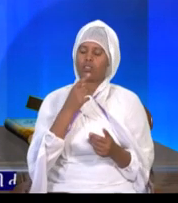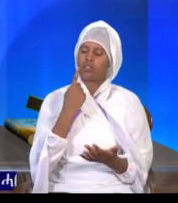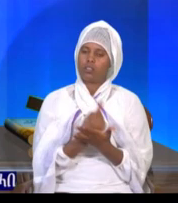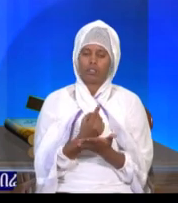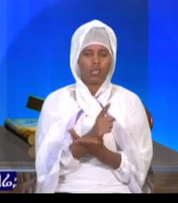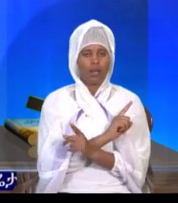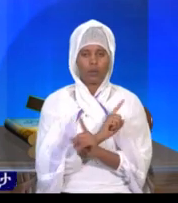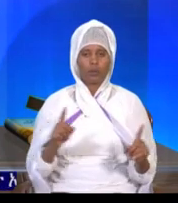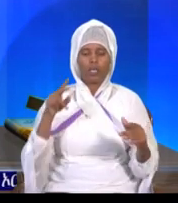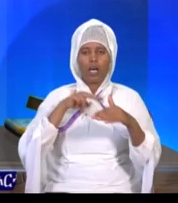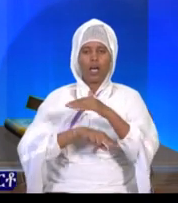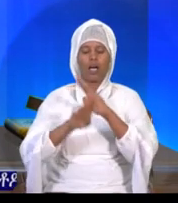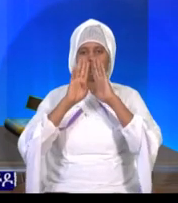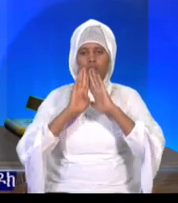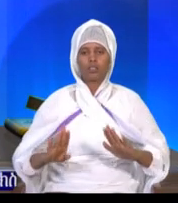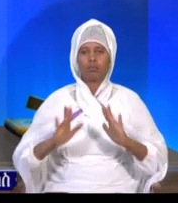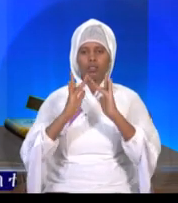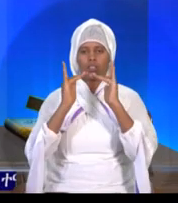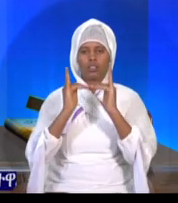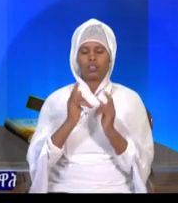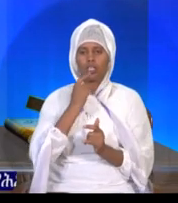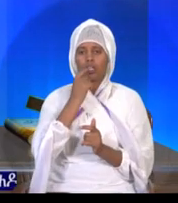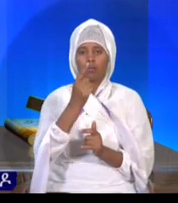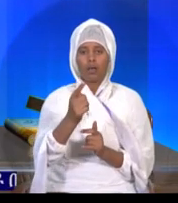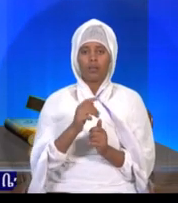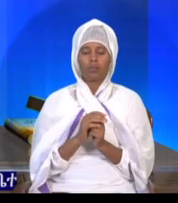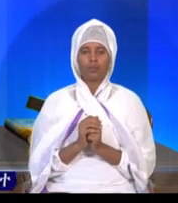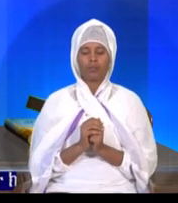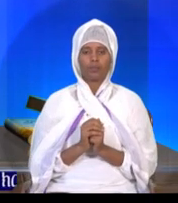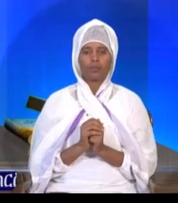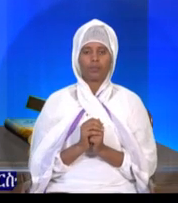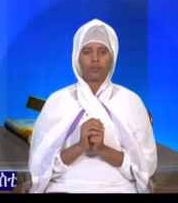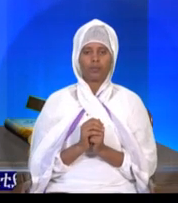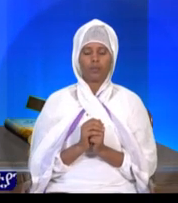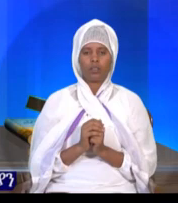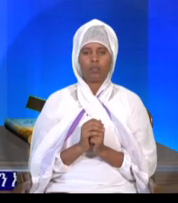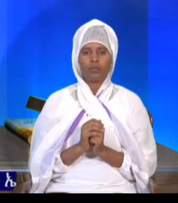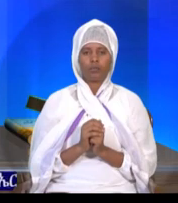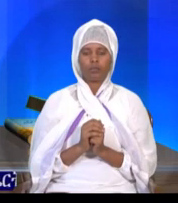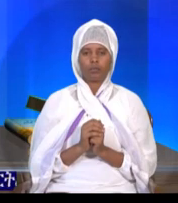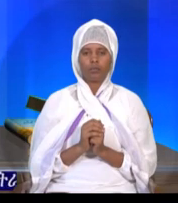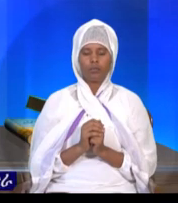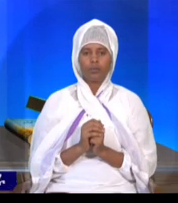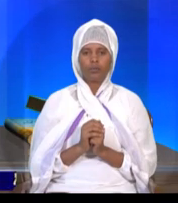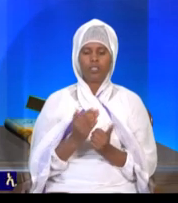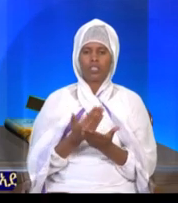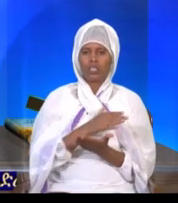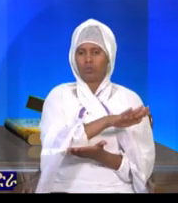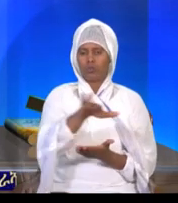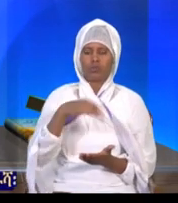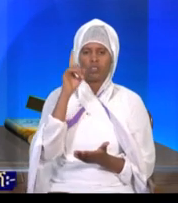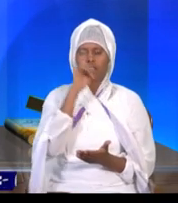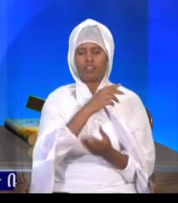مبال مالتي ابتا اب قدس وترسيانا دما ان بولس يا اجي قبيصه تسوى